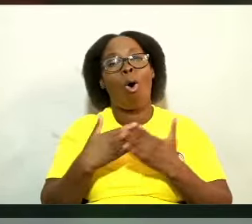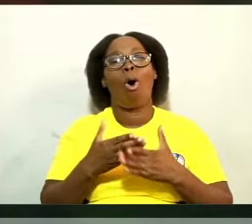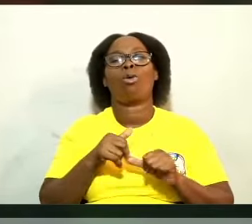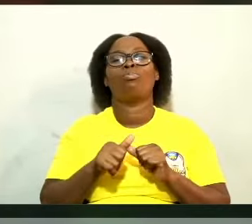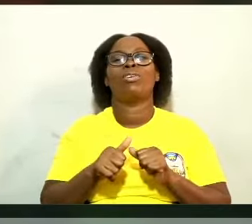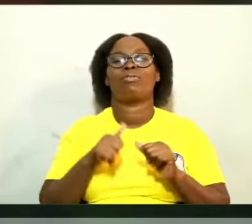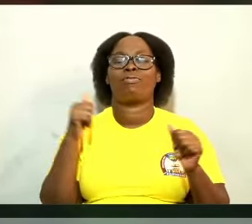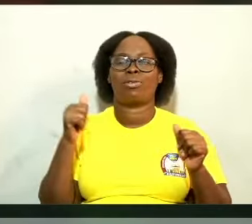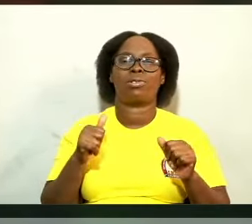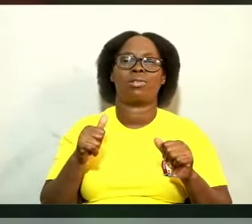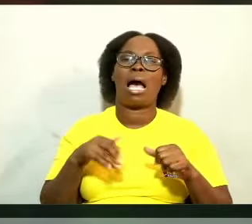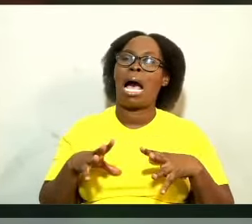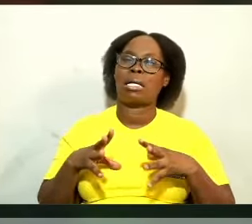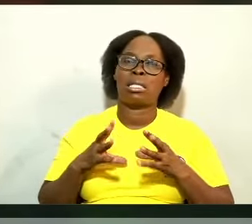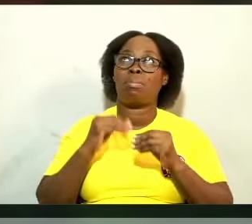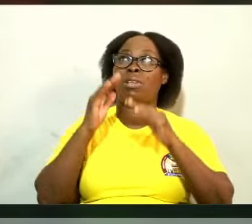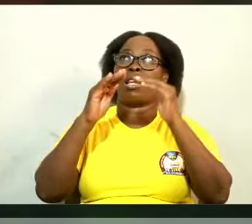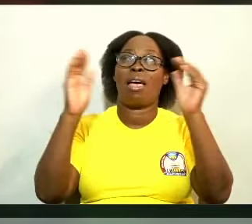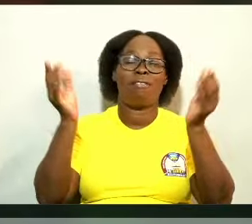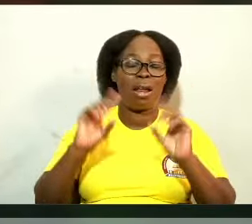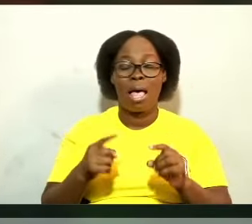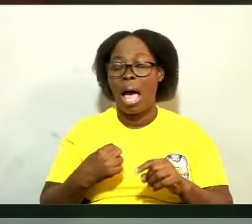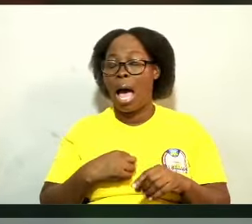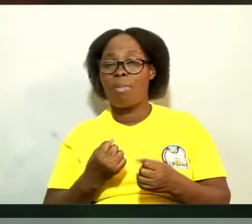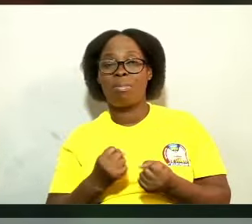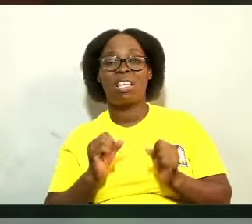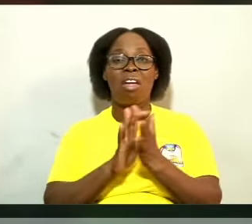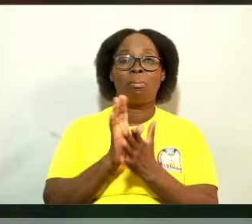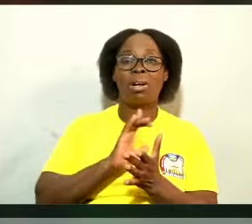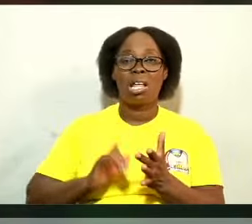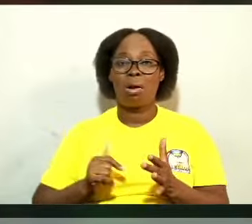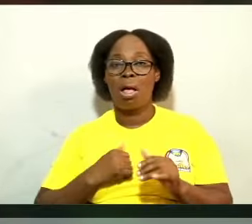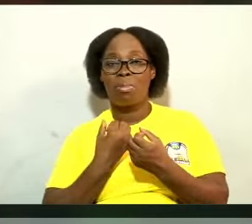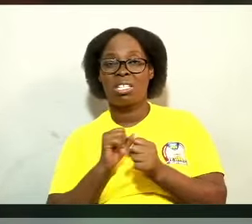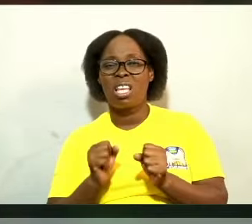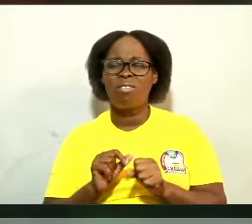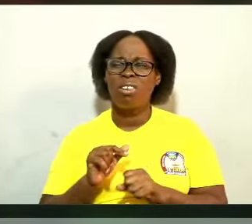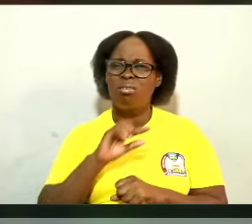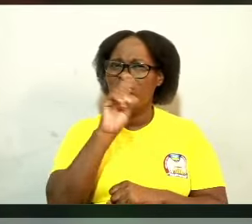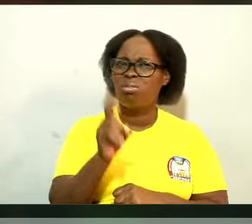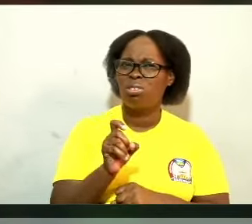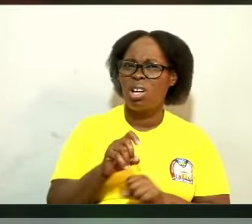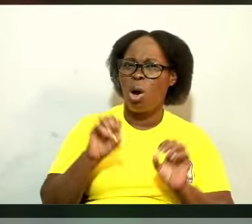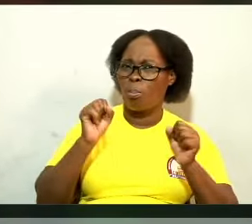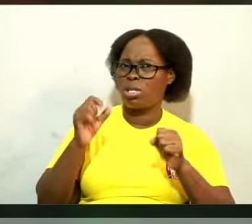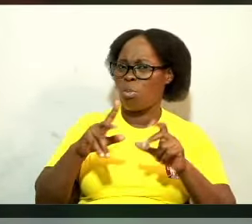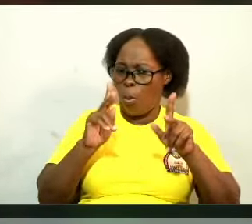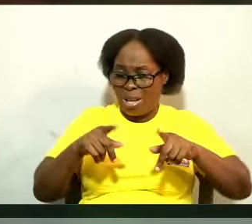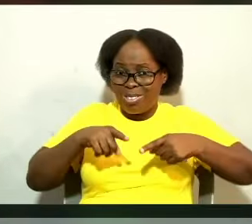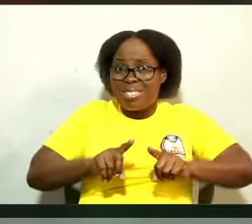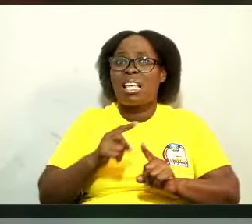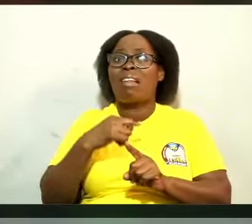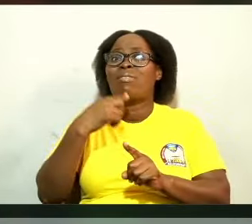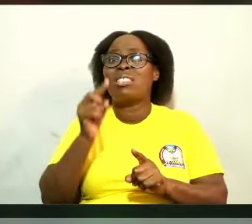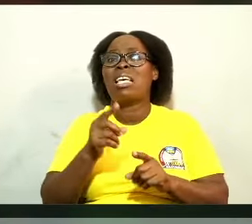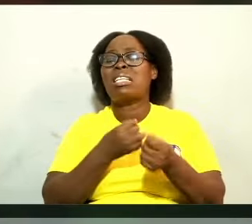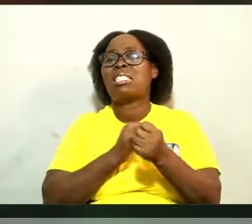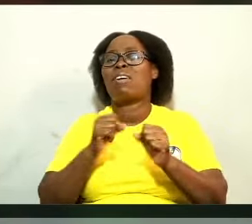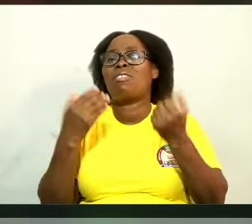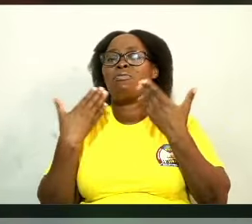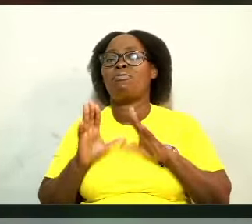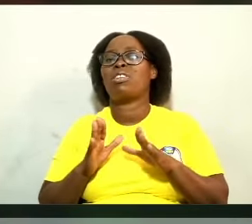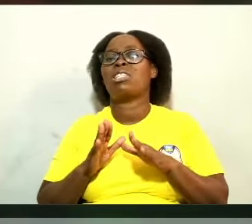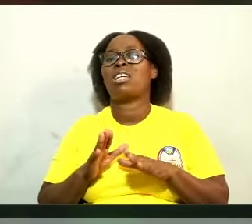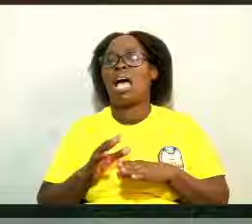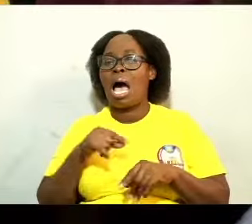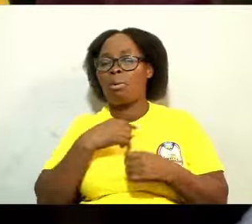watakataliwa. Na kuokoka, nimeokoka, Bwana Yesu asifiwe, nimeokoka. Je, mtu anaweza akadai nimeokoka na akatamia njiani anadai